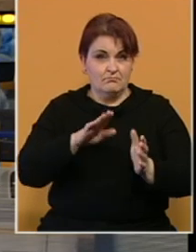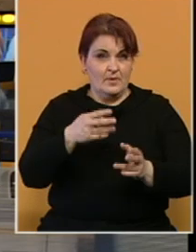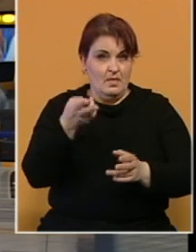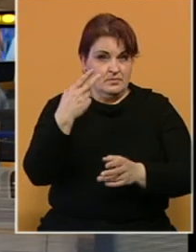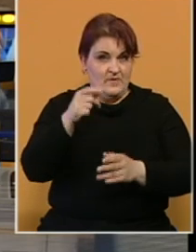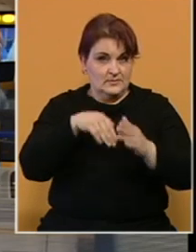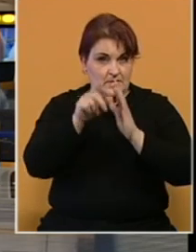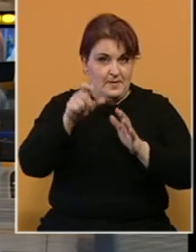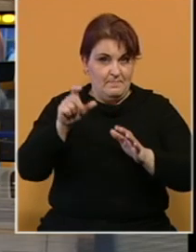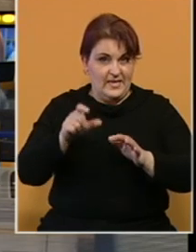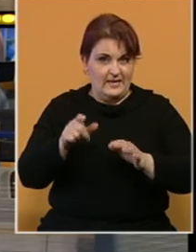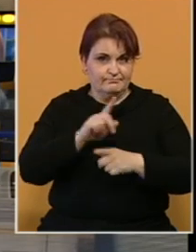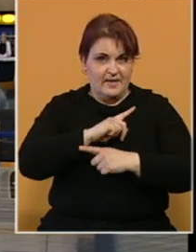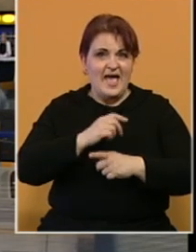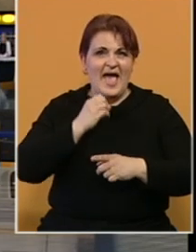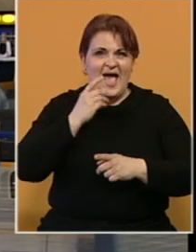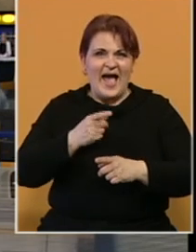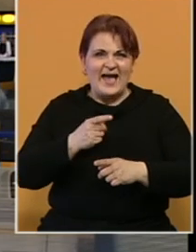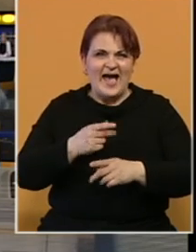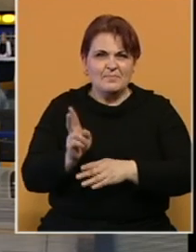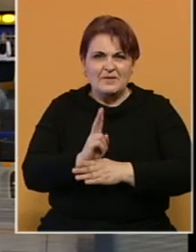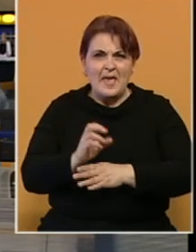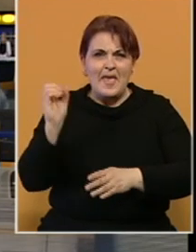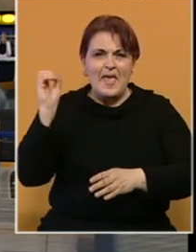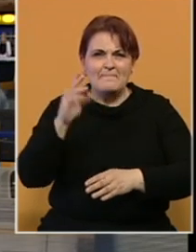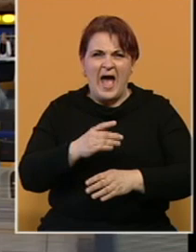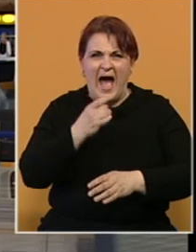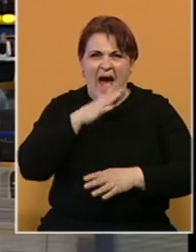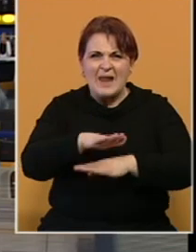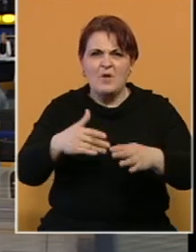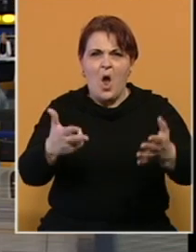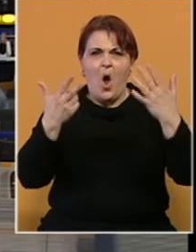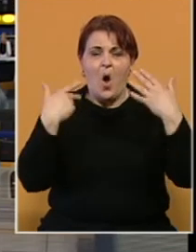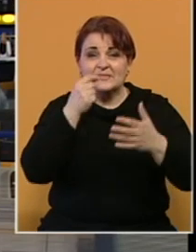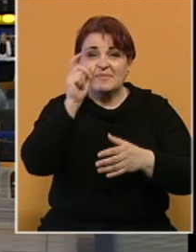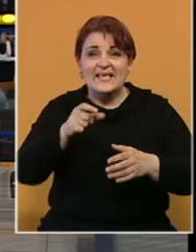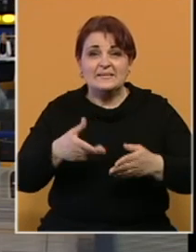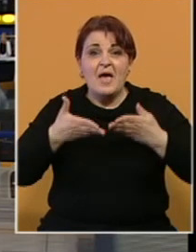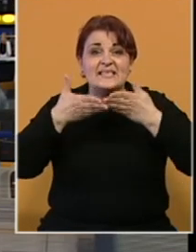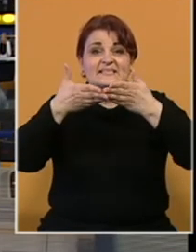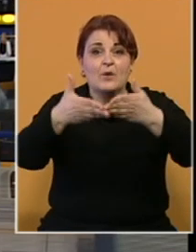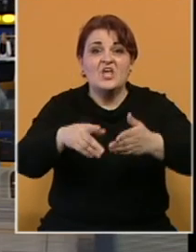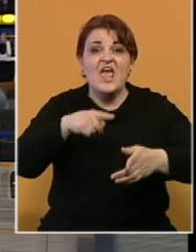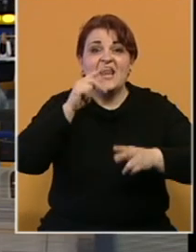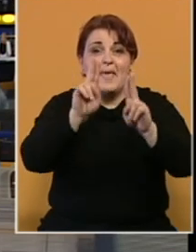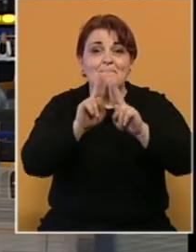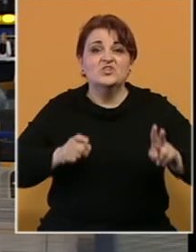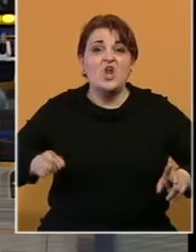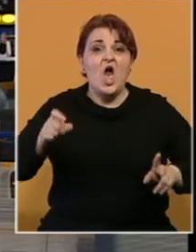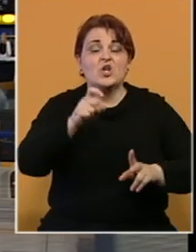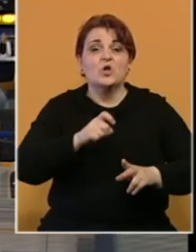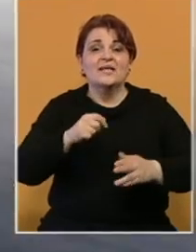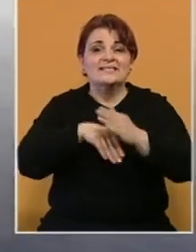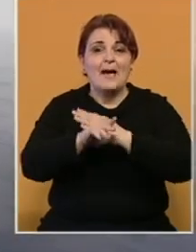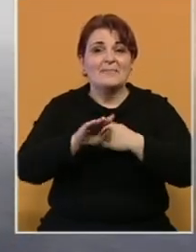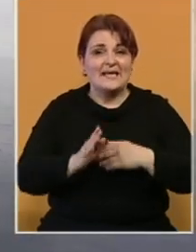Najmanje 20 migranata je stradalo kada su krijumčari bacili u Arapsko more 80 ljudi sa broda, saopštila je Međunarodna